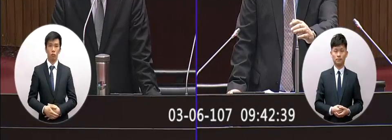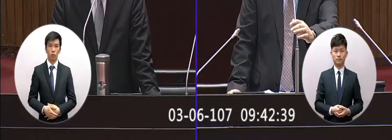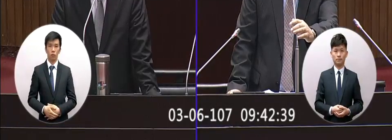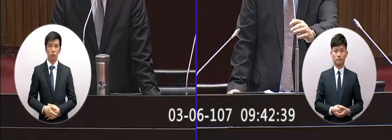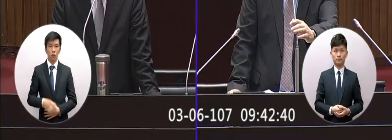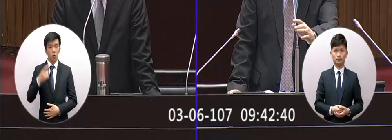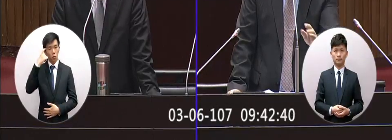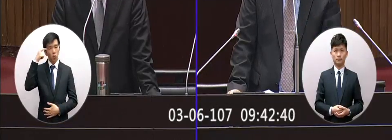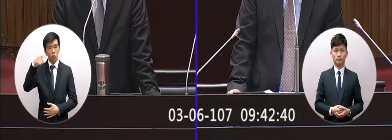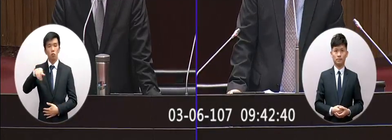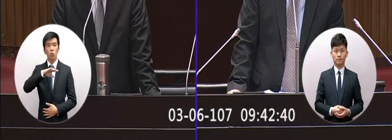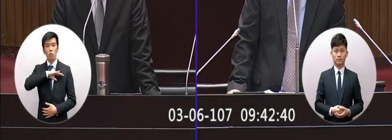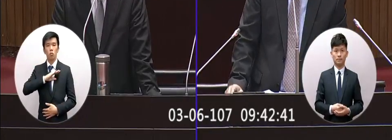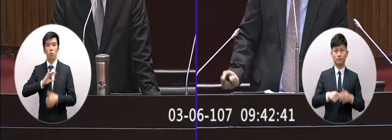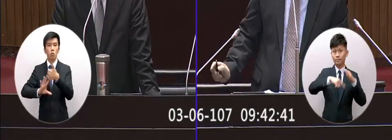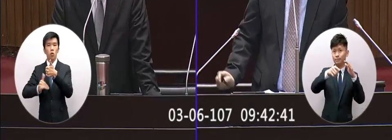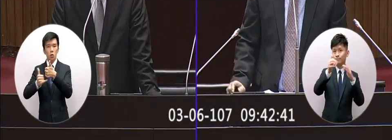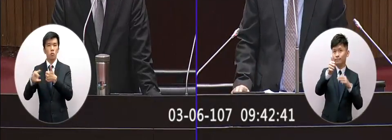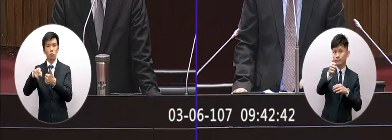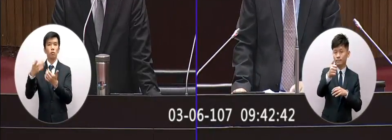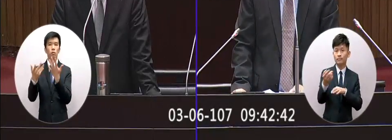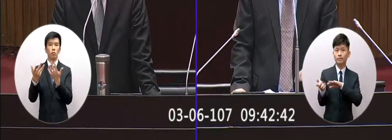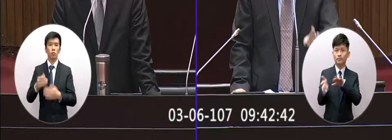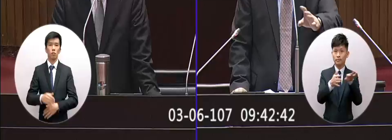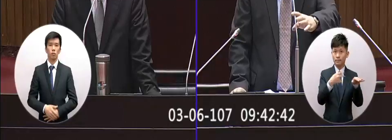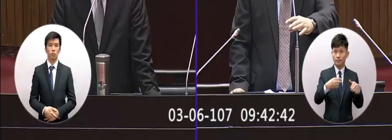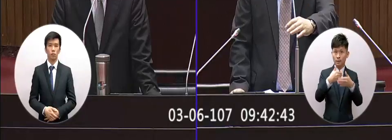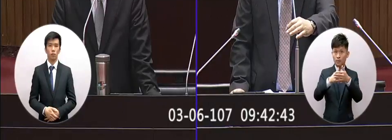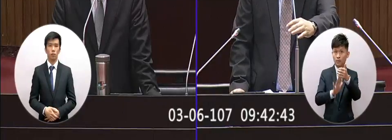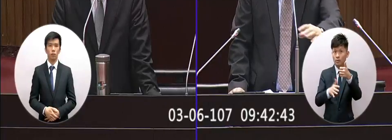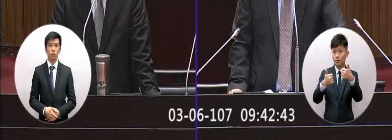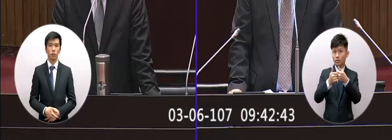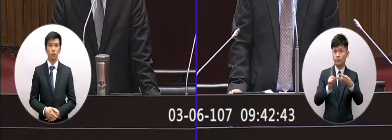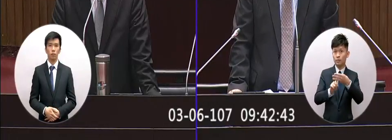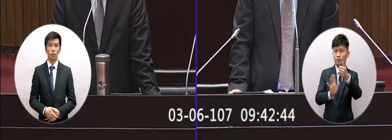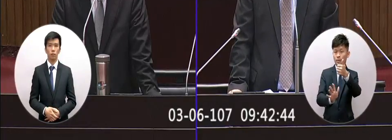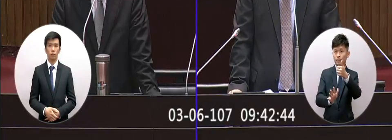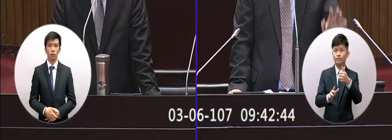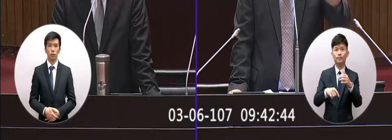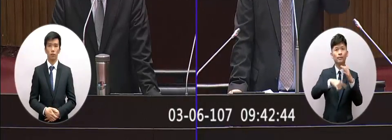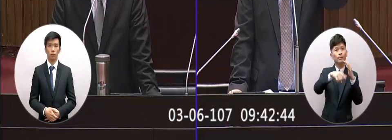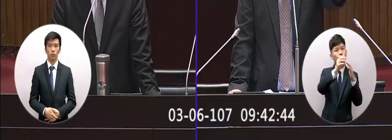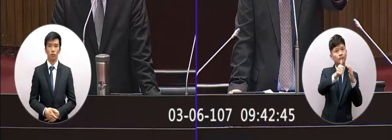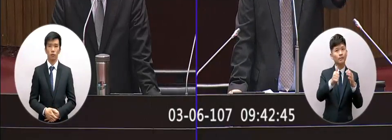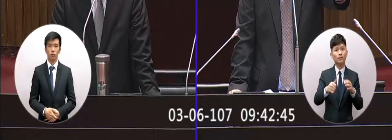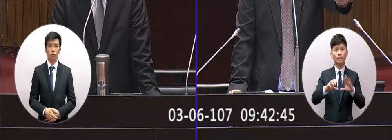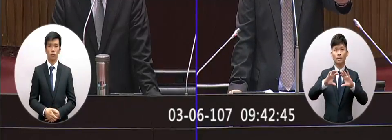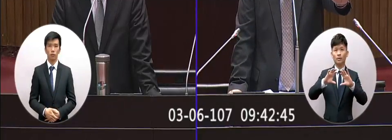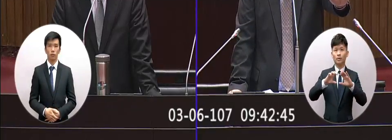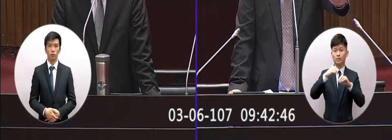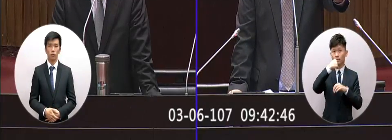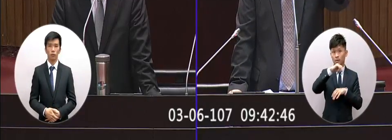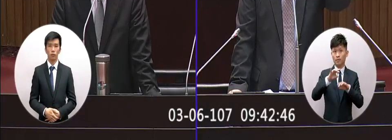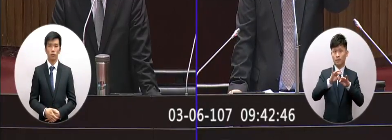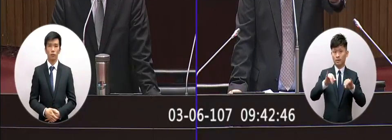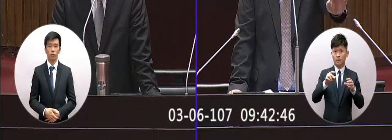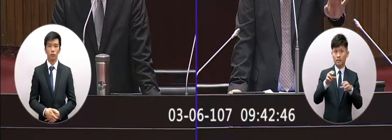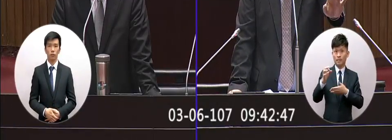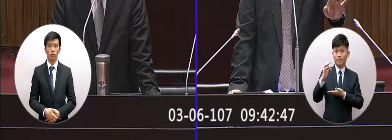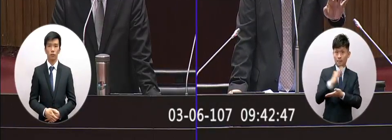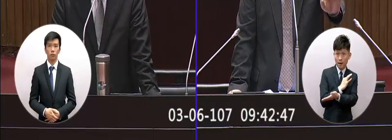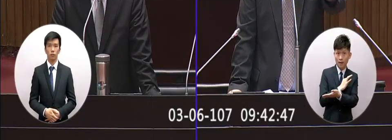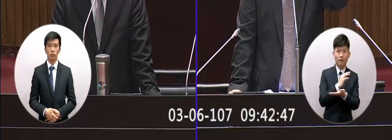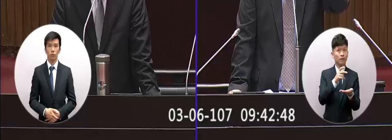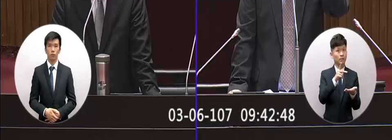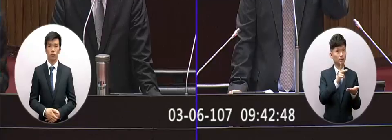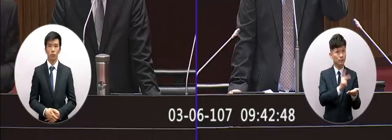邱委员应该都很清楚。 谢谢院长啊，同时再请陆委会主委哈。院长，关于这个国有地出售或者出租了